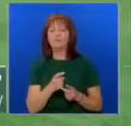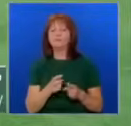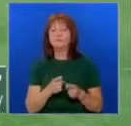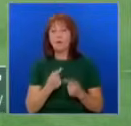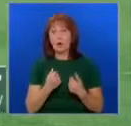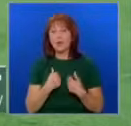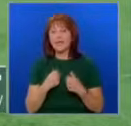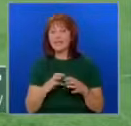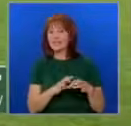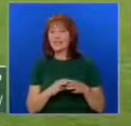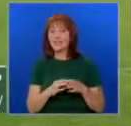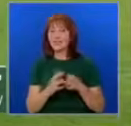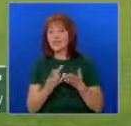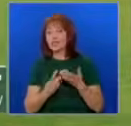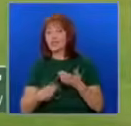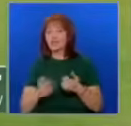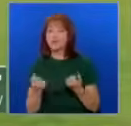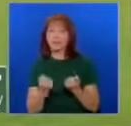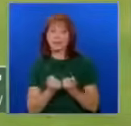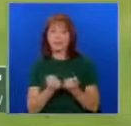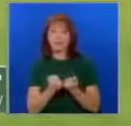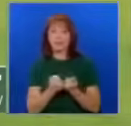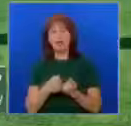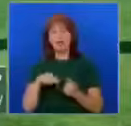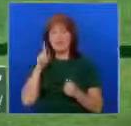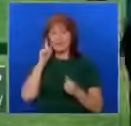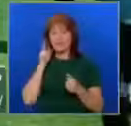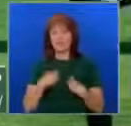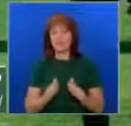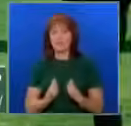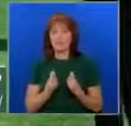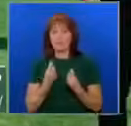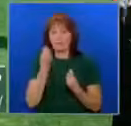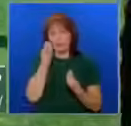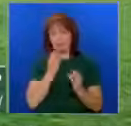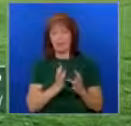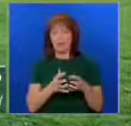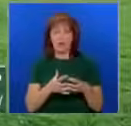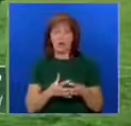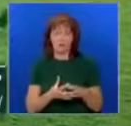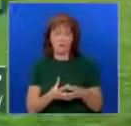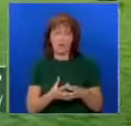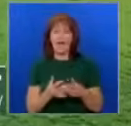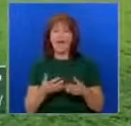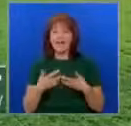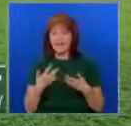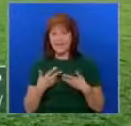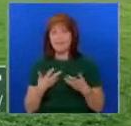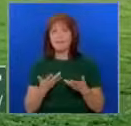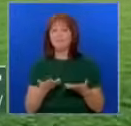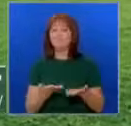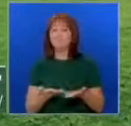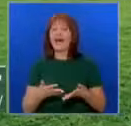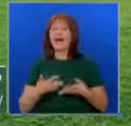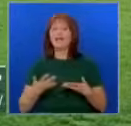на матча. Как ние ще играем и какво ще правим. Смятам, че ние имаме по-добри футболисти и по-добър отбор и изхода на матча в наши ръце. На мен не се иска резултатността в нашия